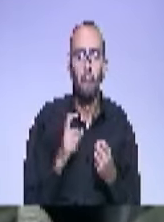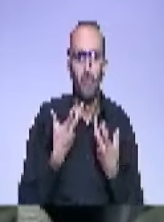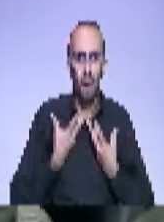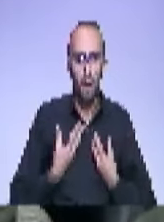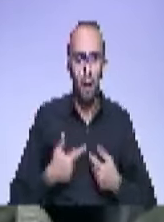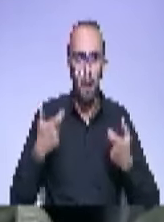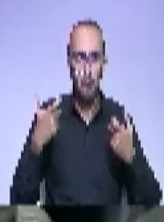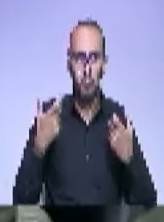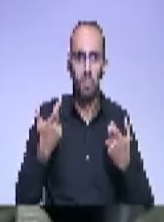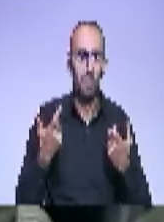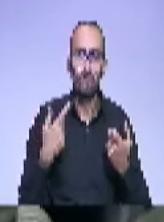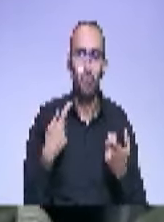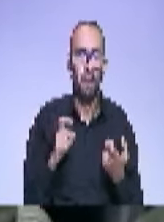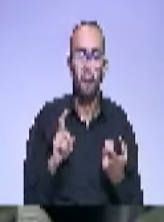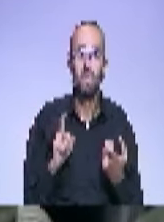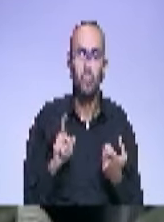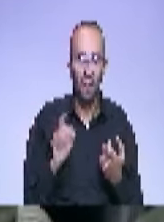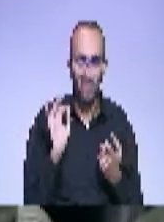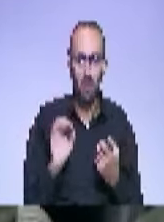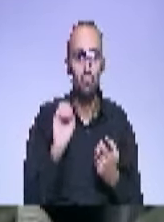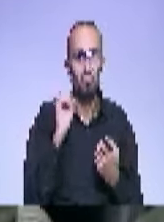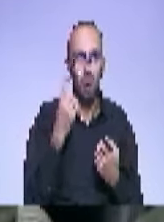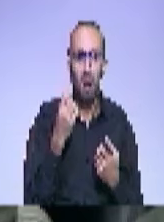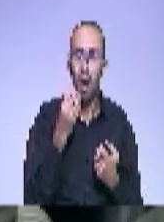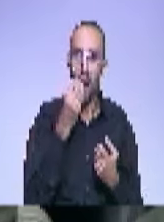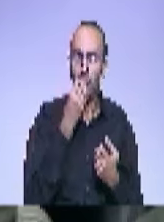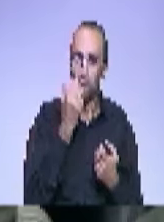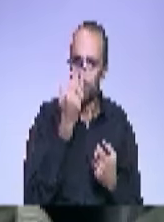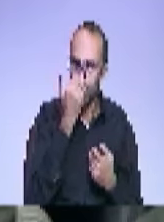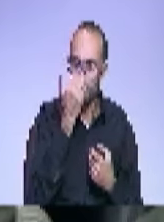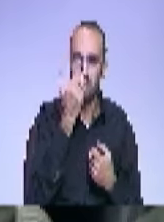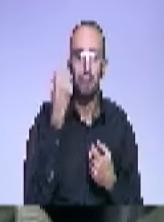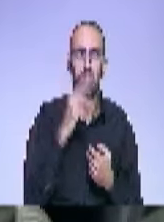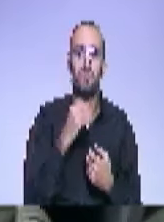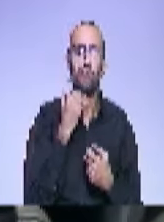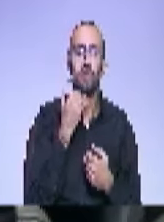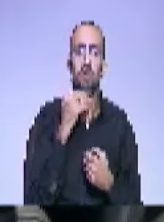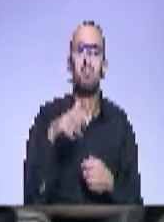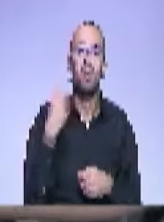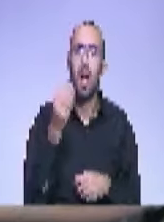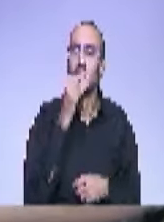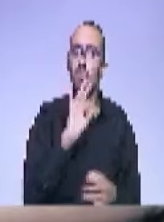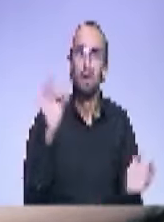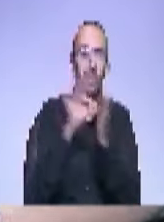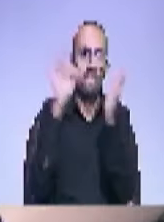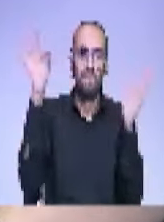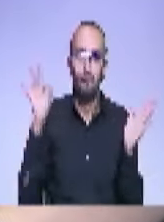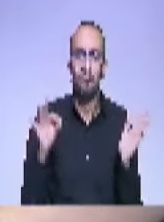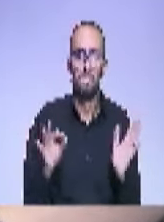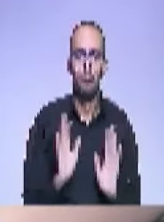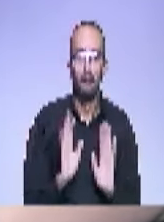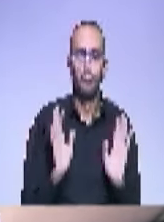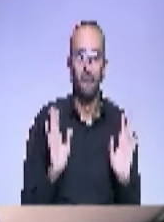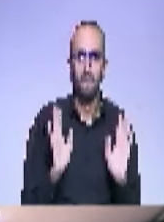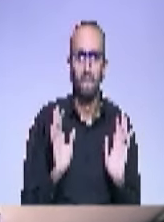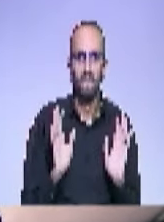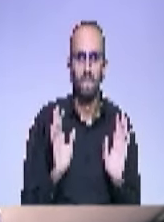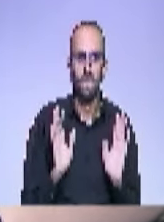ايه؟ ما اعرفش. شهر واحد فعلا كان بس بيجيب لي اكل في شقتي، ما كده منعوا الاكل في شقتي خالص.